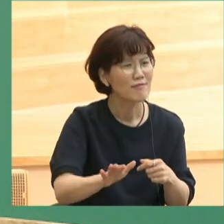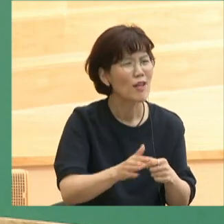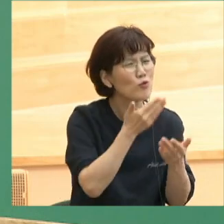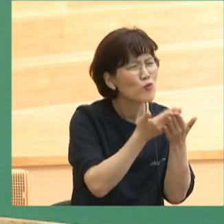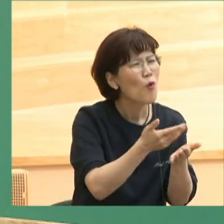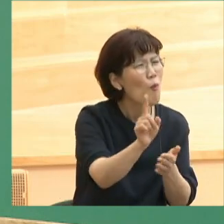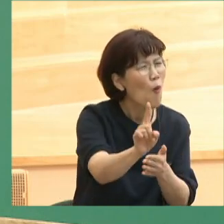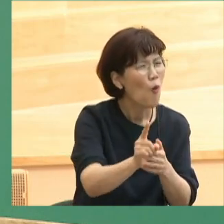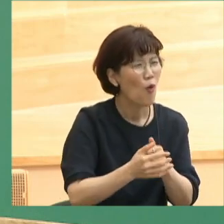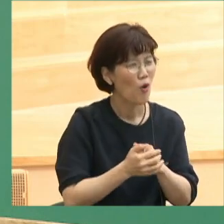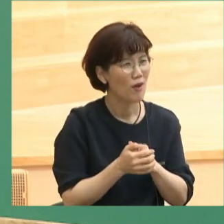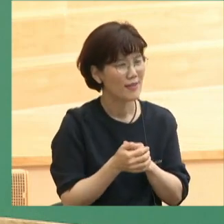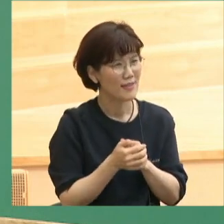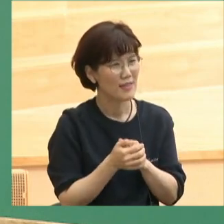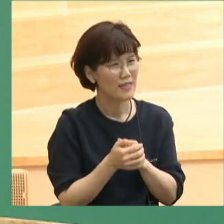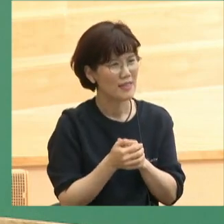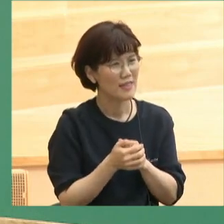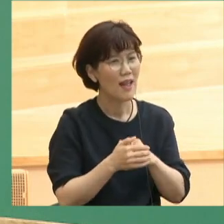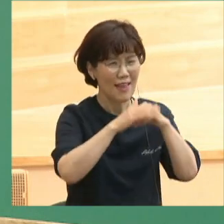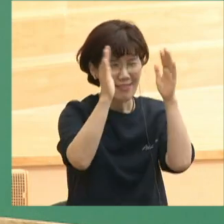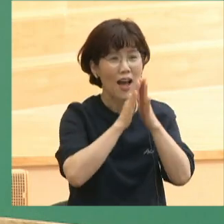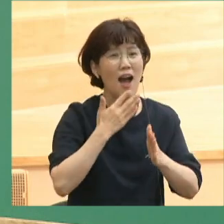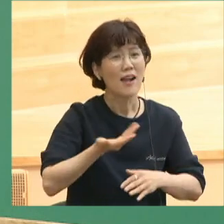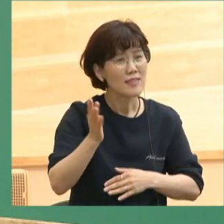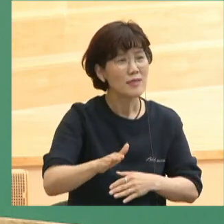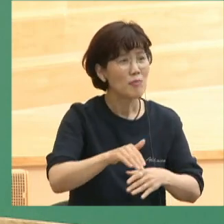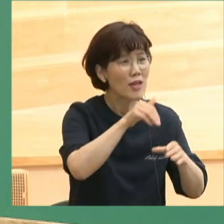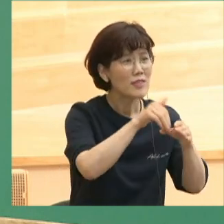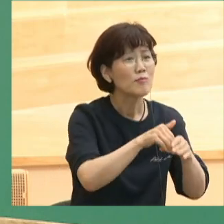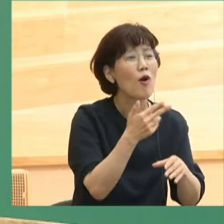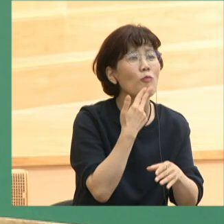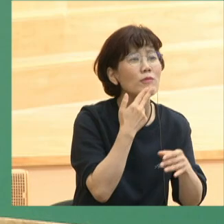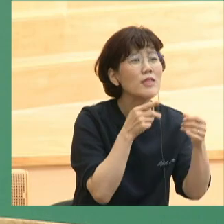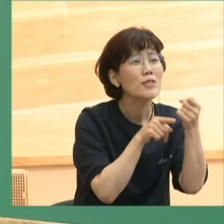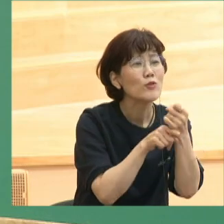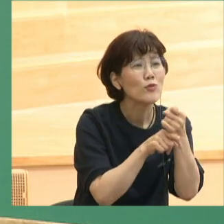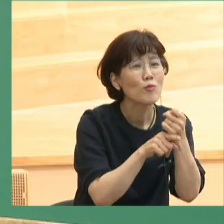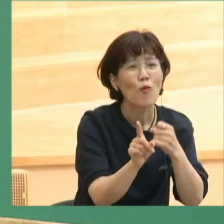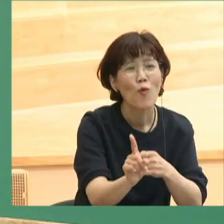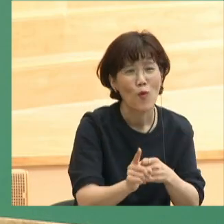중요한 건 다 아는데 왜 안 심죠?